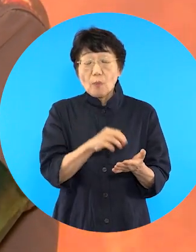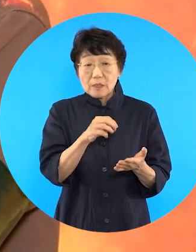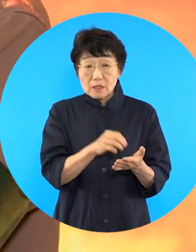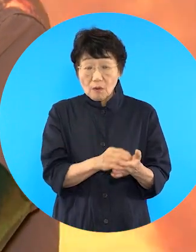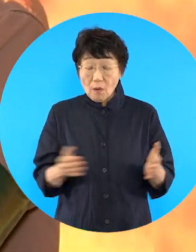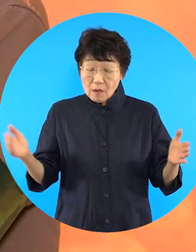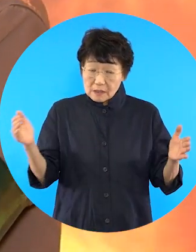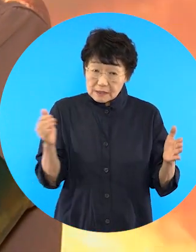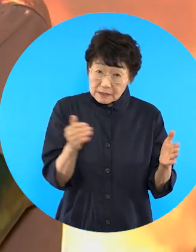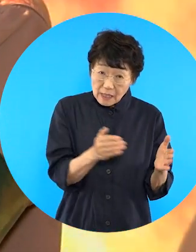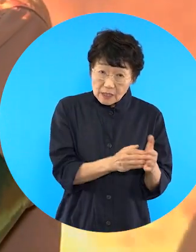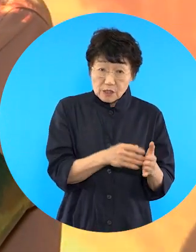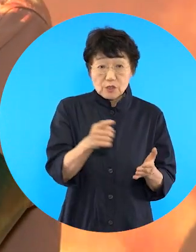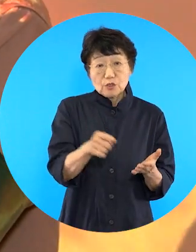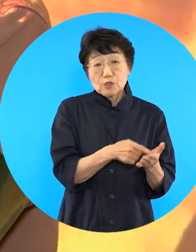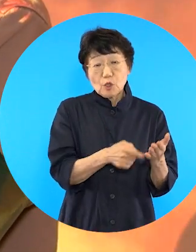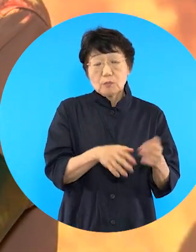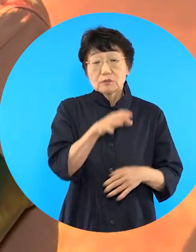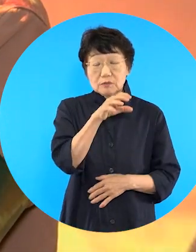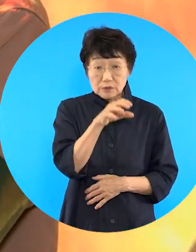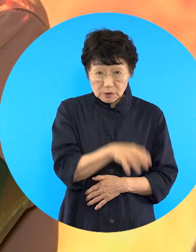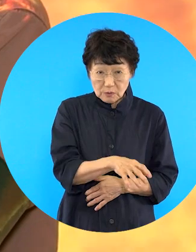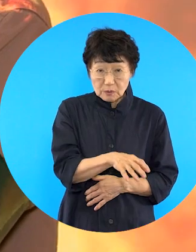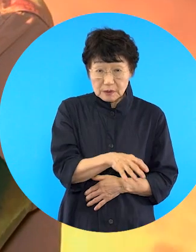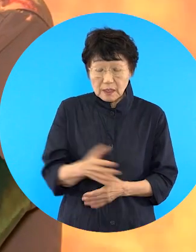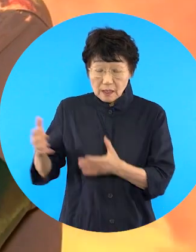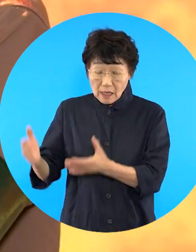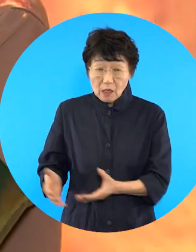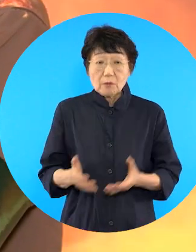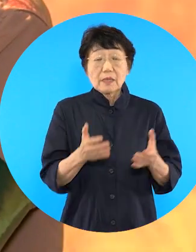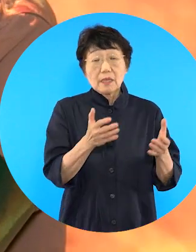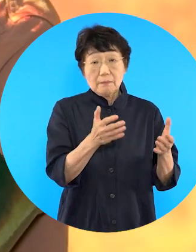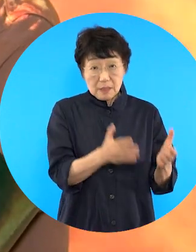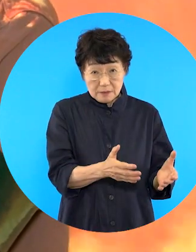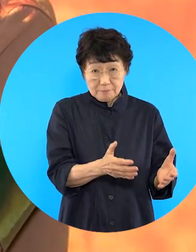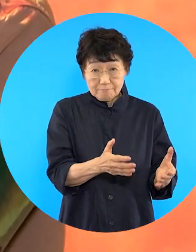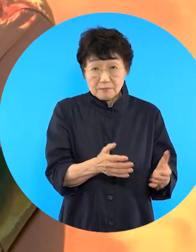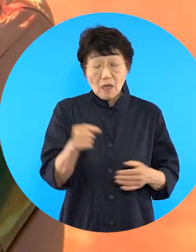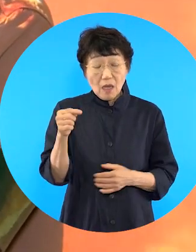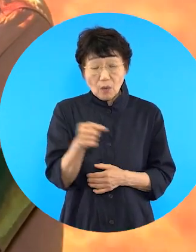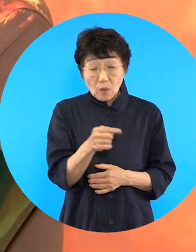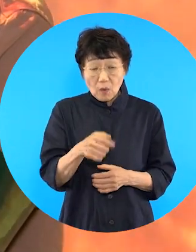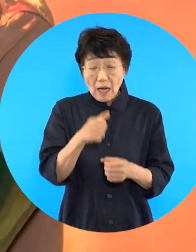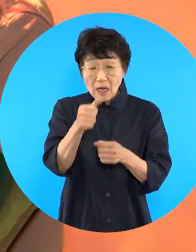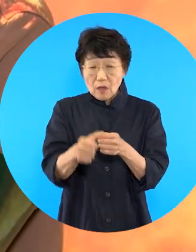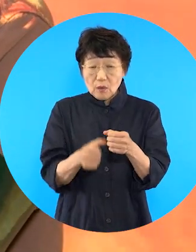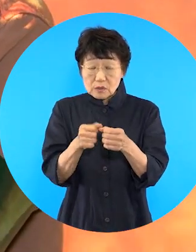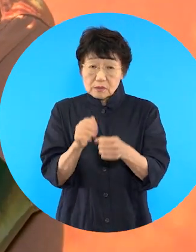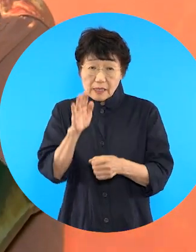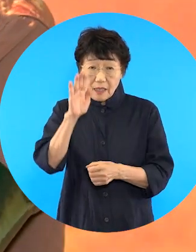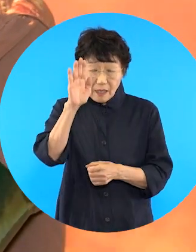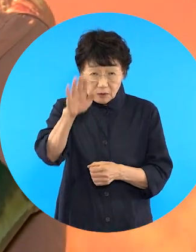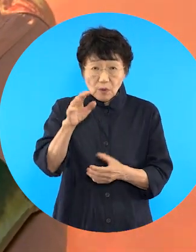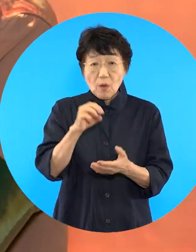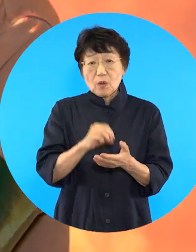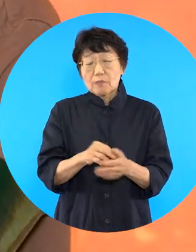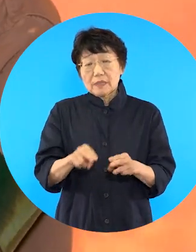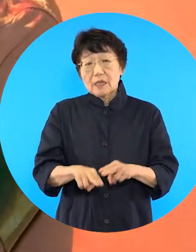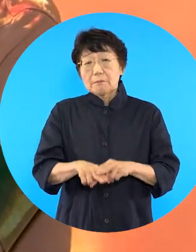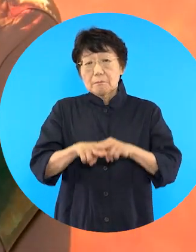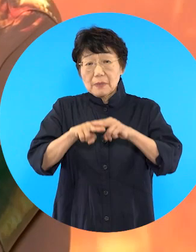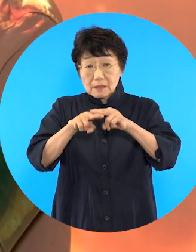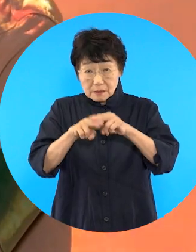防波堤という、東京都の最終処分場に運ばれます。ただあと寿命が50年しかない